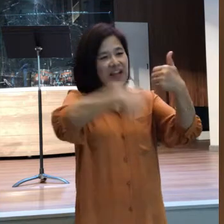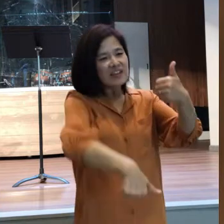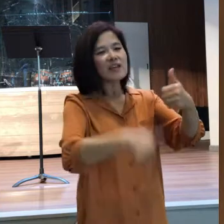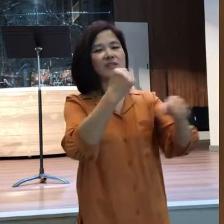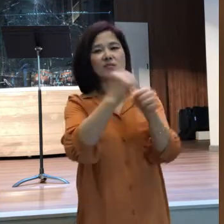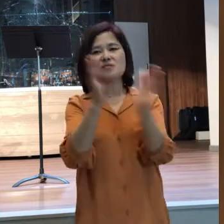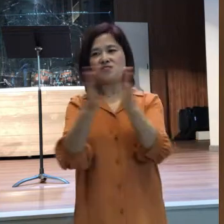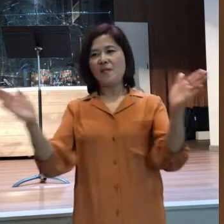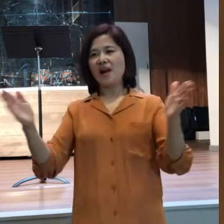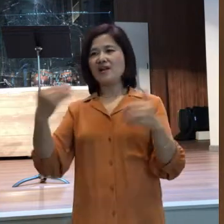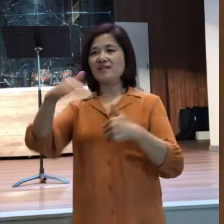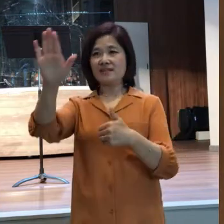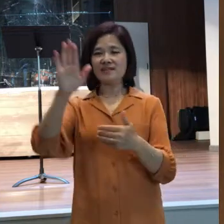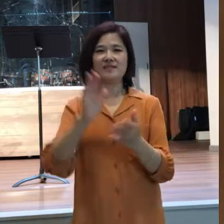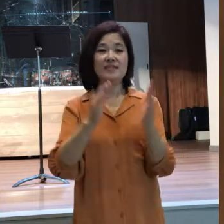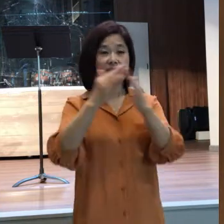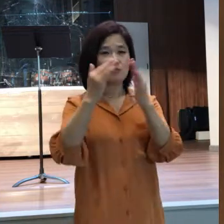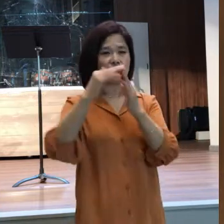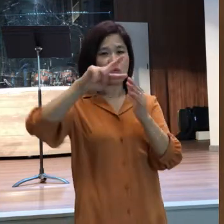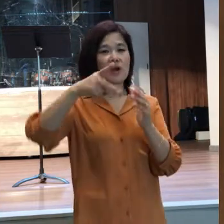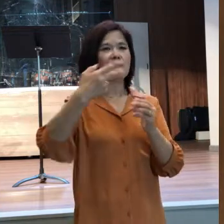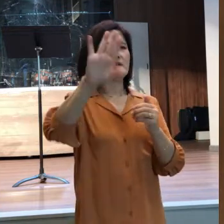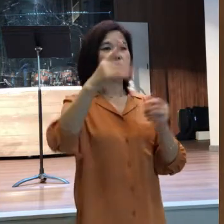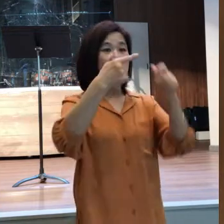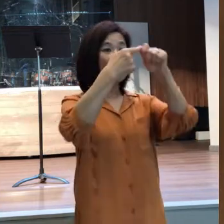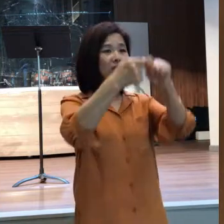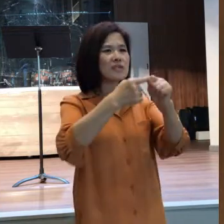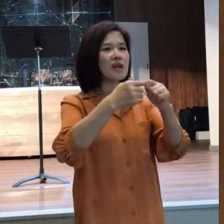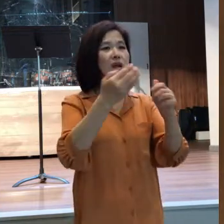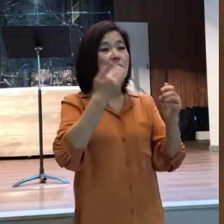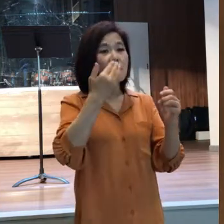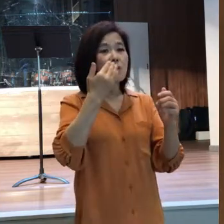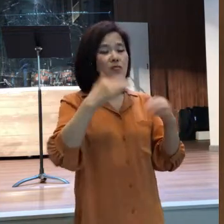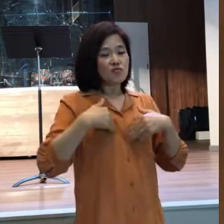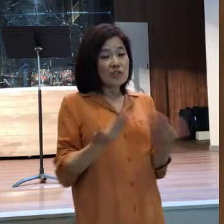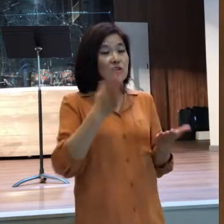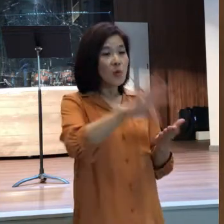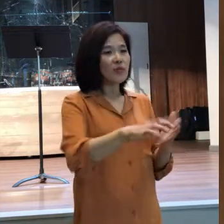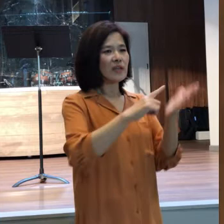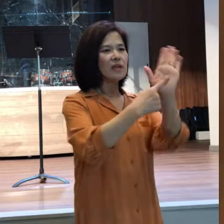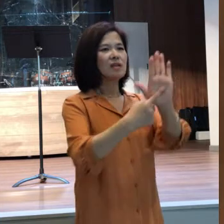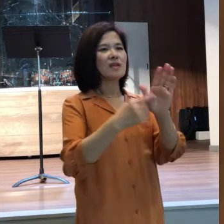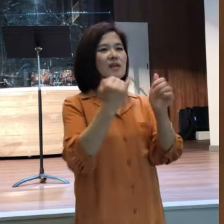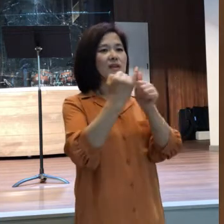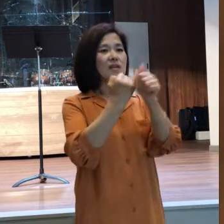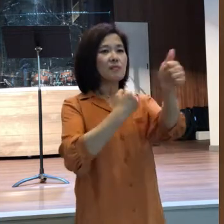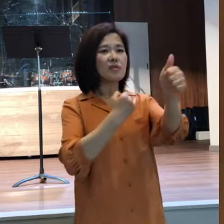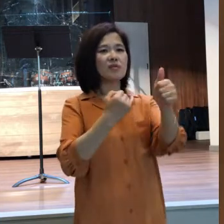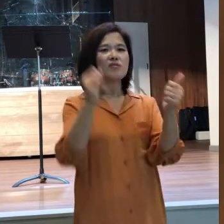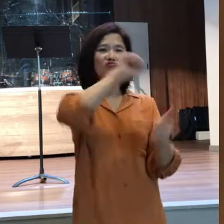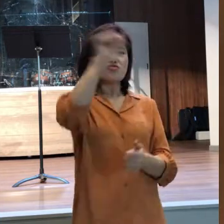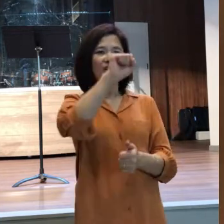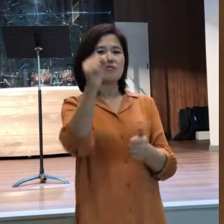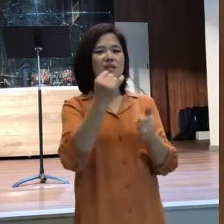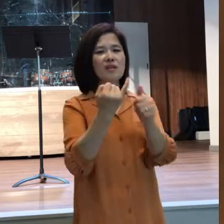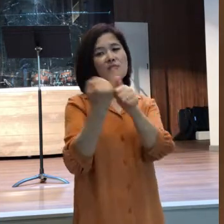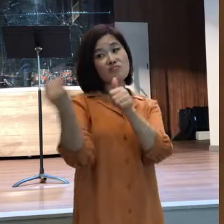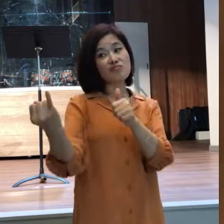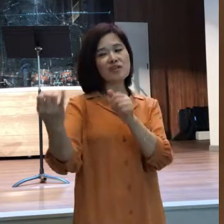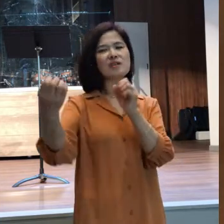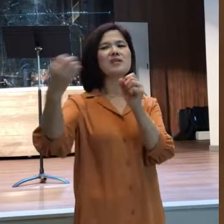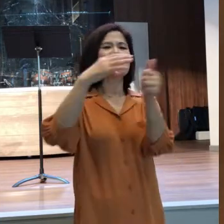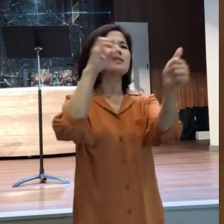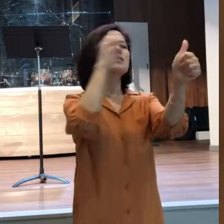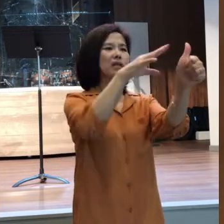이제 출발했어요. 첫 번째 휴게소가 나타나는데 남편이 운전을 해요. 옆에 앉아있던